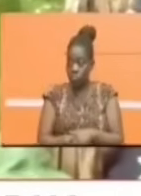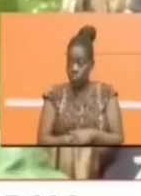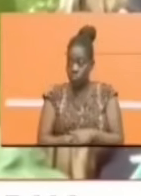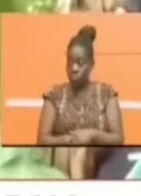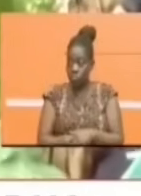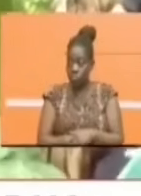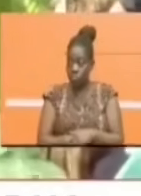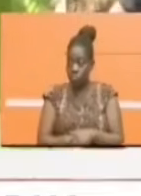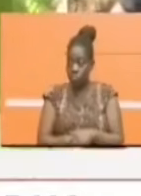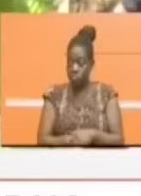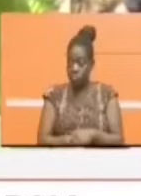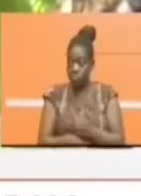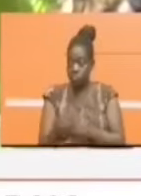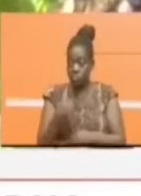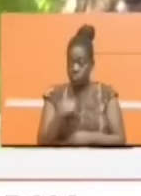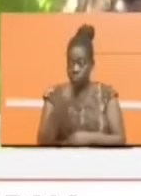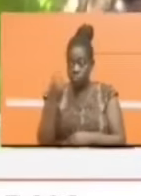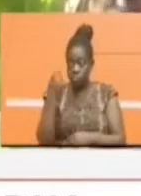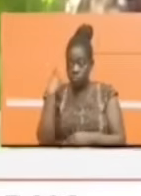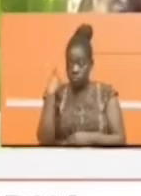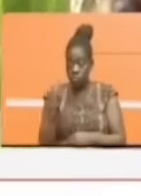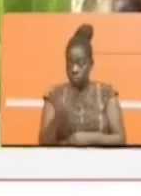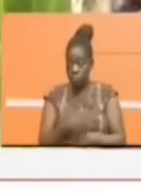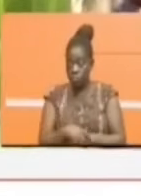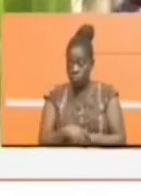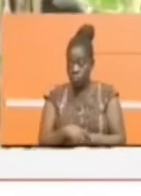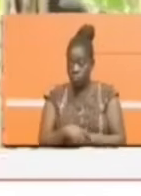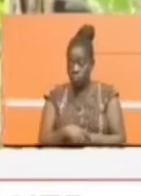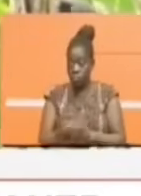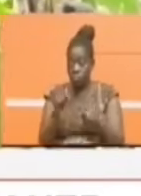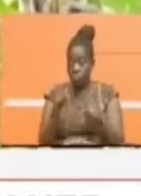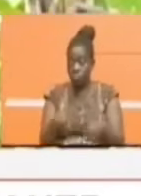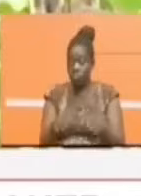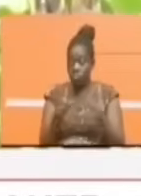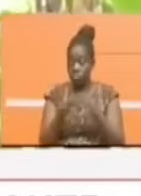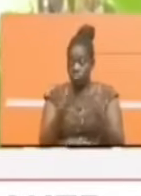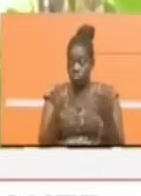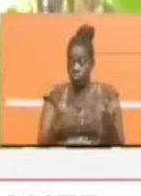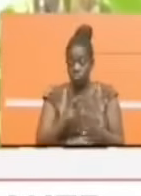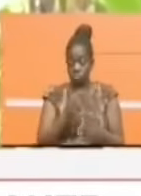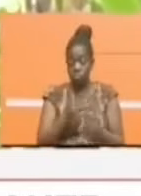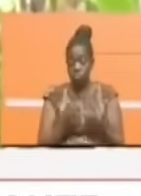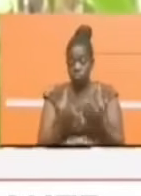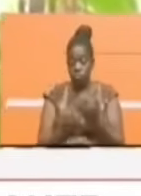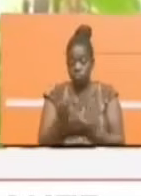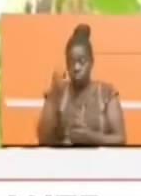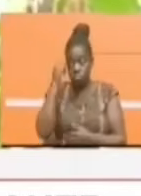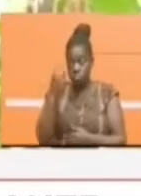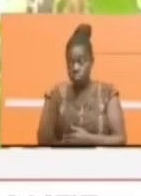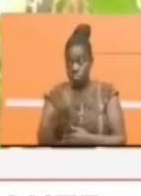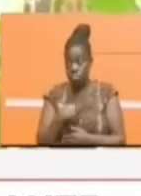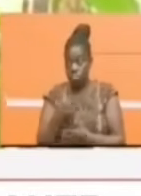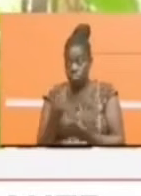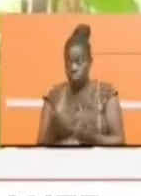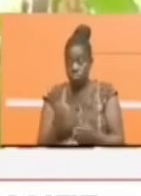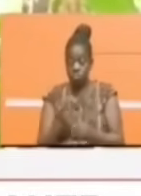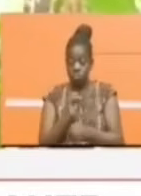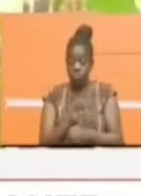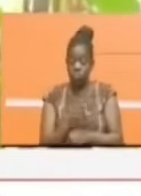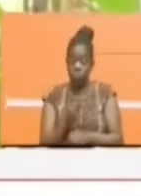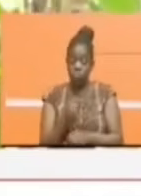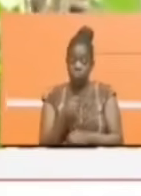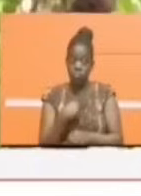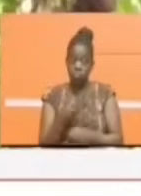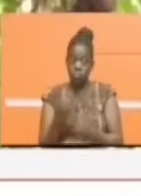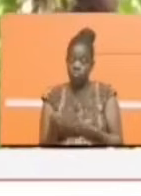nze ngenza okutegeera nga ndi mu maka gano mukyala yankuza mukyala yampabula